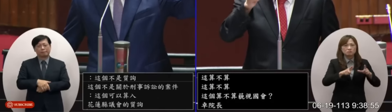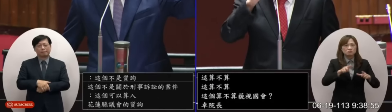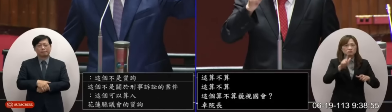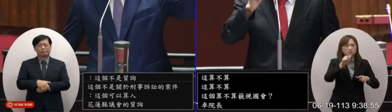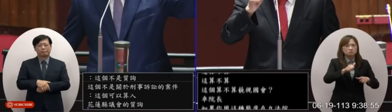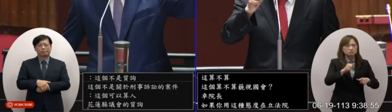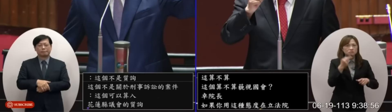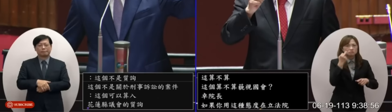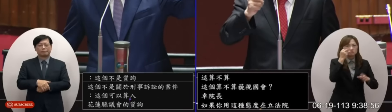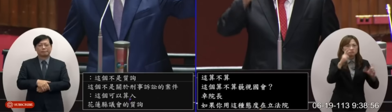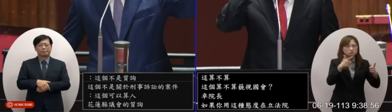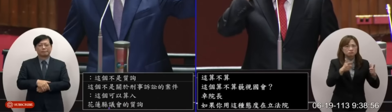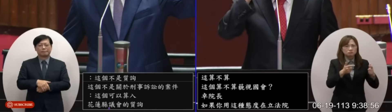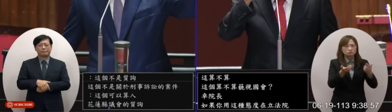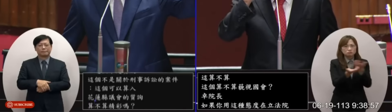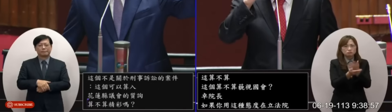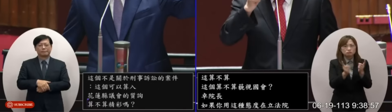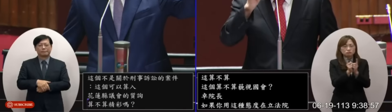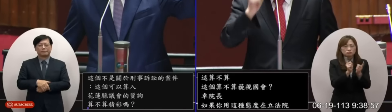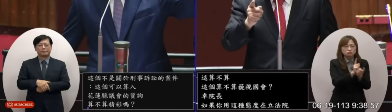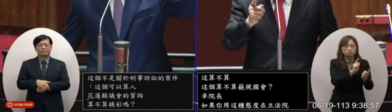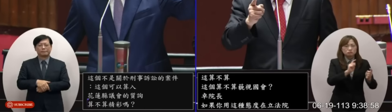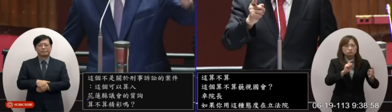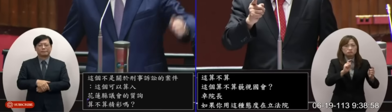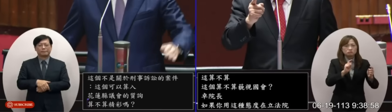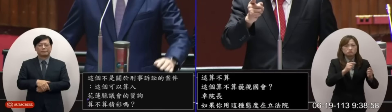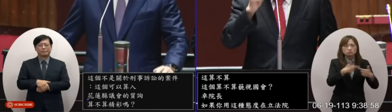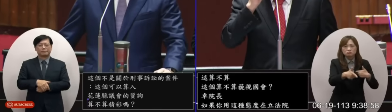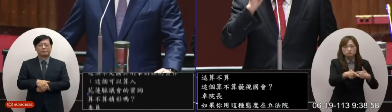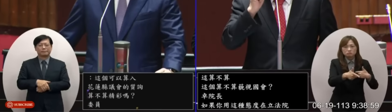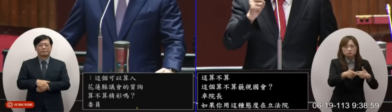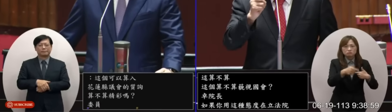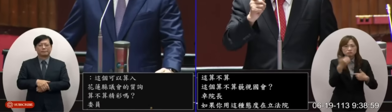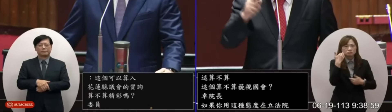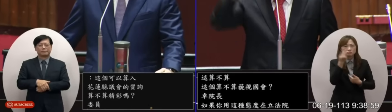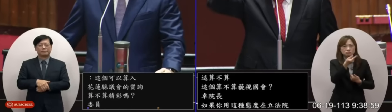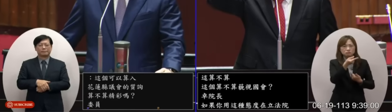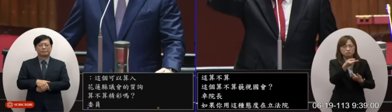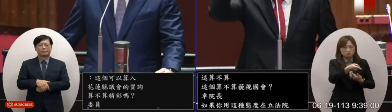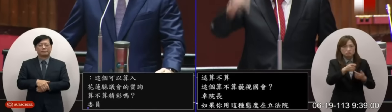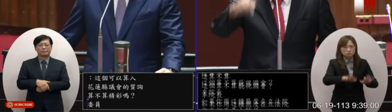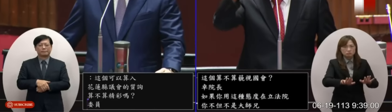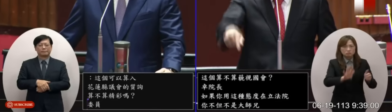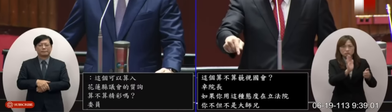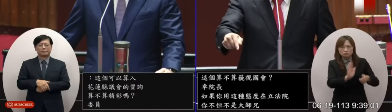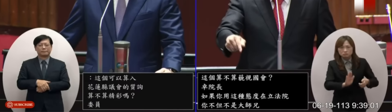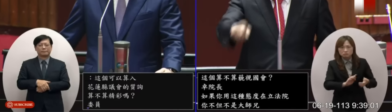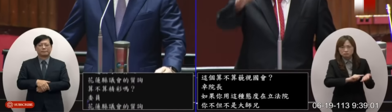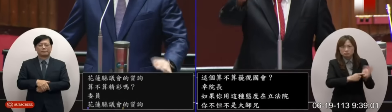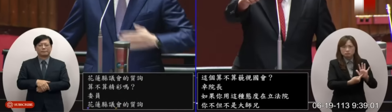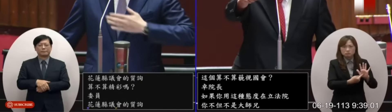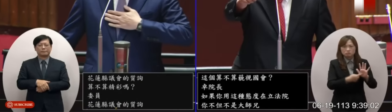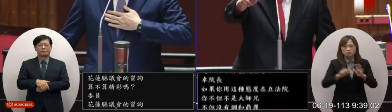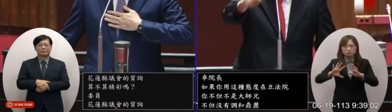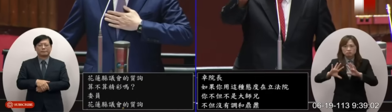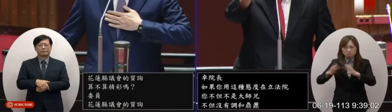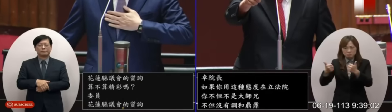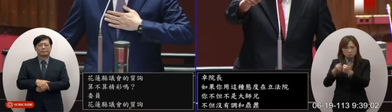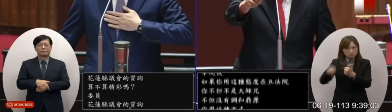但没有调和顶赖，你用这种方式，你用这种方式。这是国会，